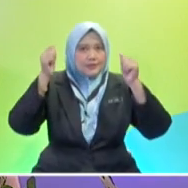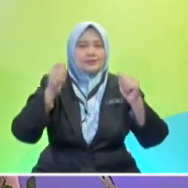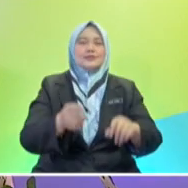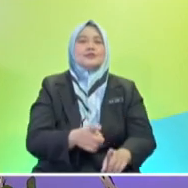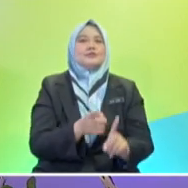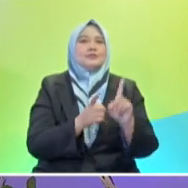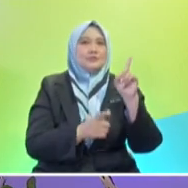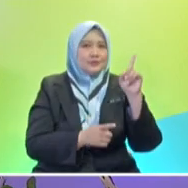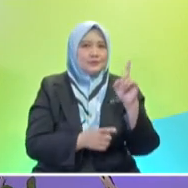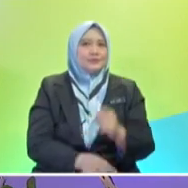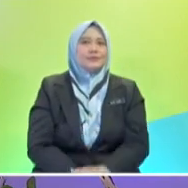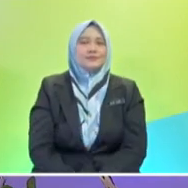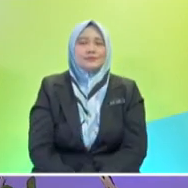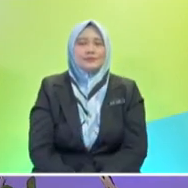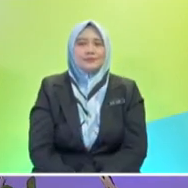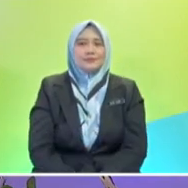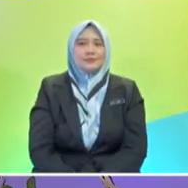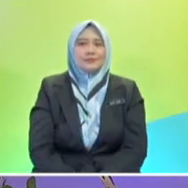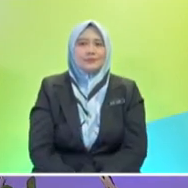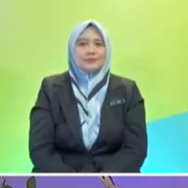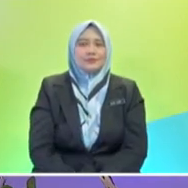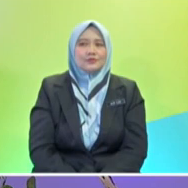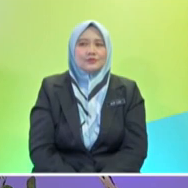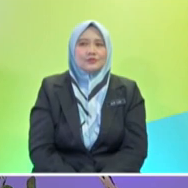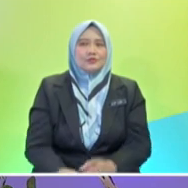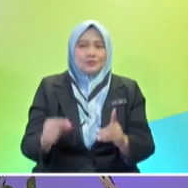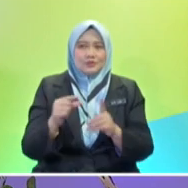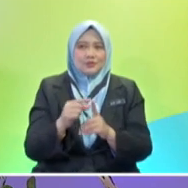Baiklah. Perkataan yang nak